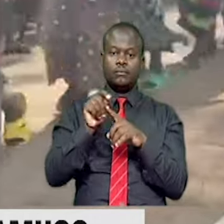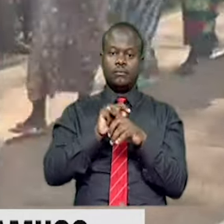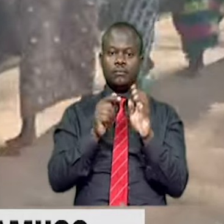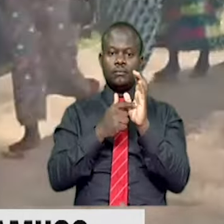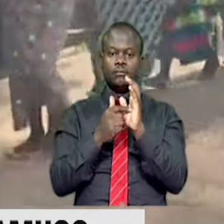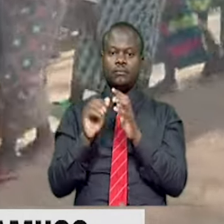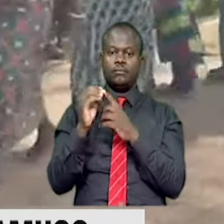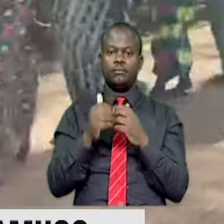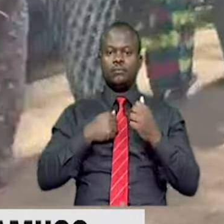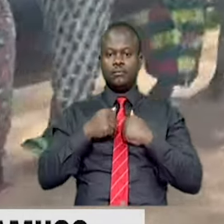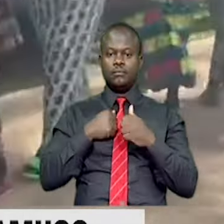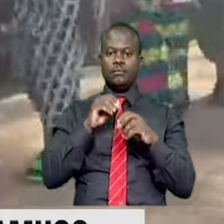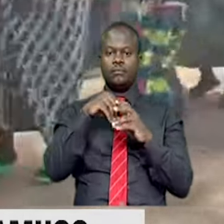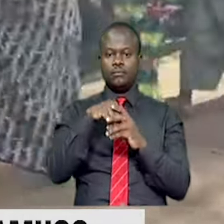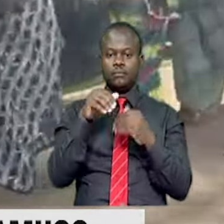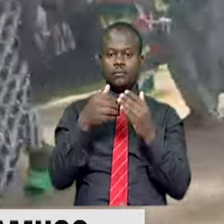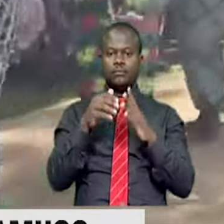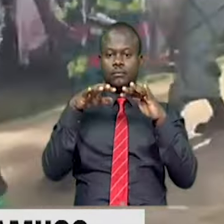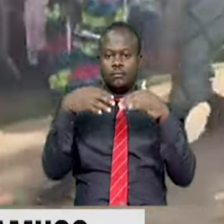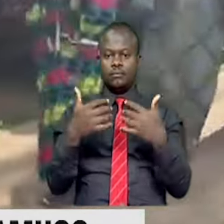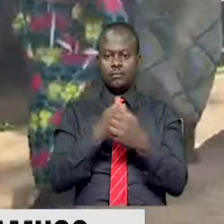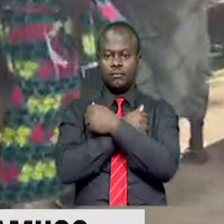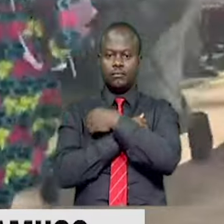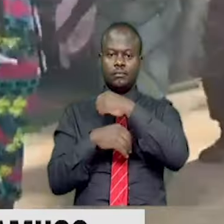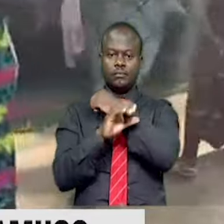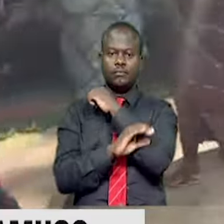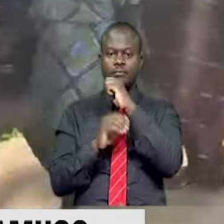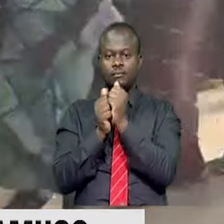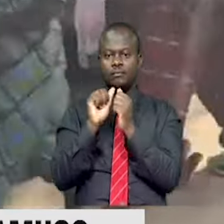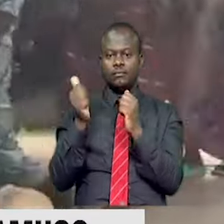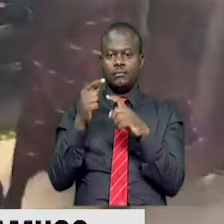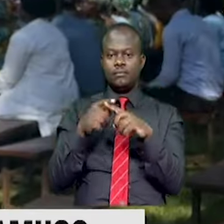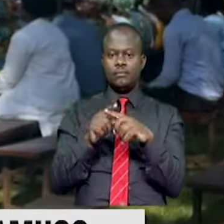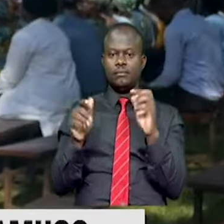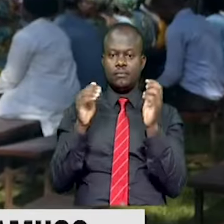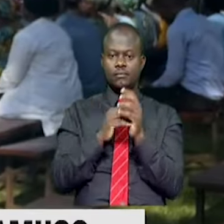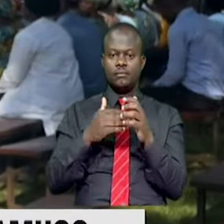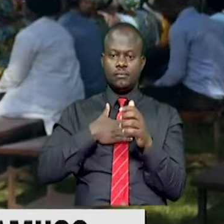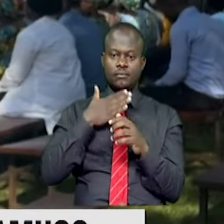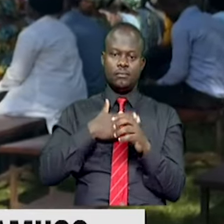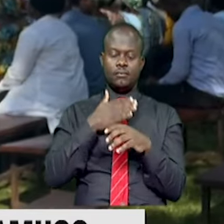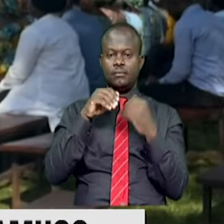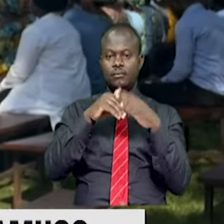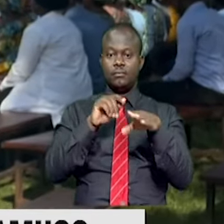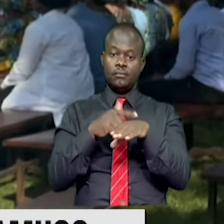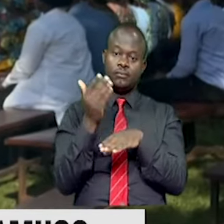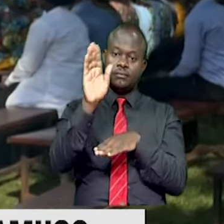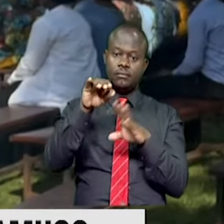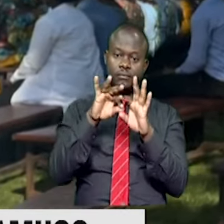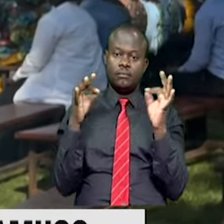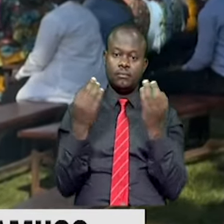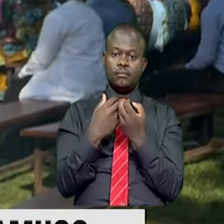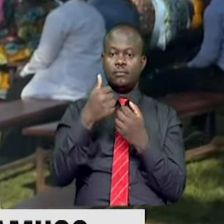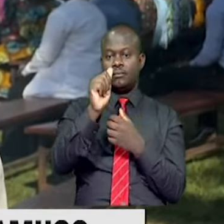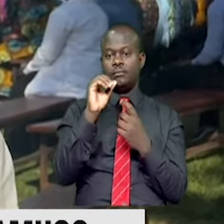n'indangagaciro nyarwanda zirimo uburyo bwo gukunda igihugu n'andi masomo atandukanye. Bishimira ko mu gihe bagiye gusubira mu miryango yabo